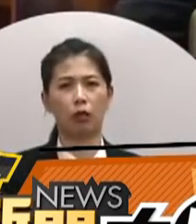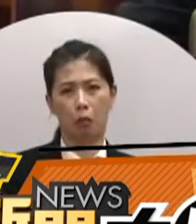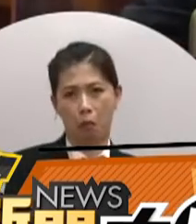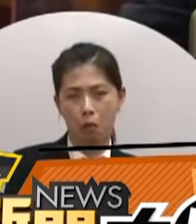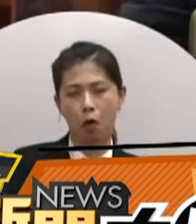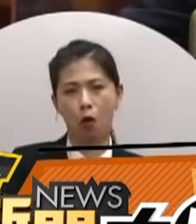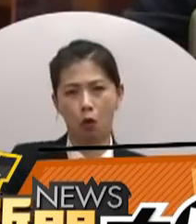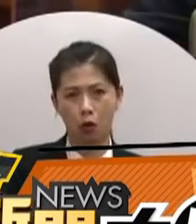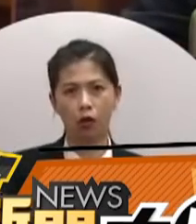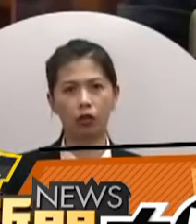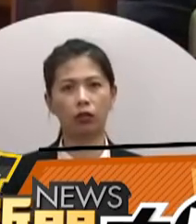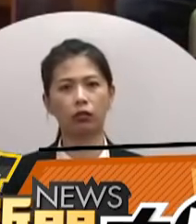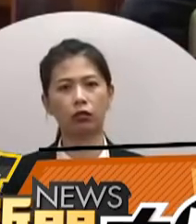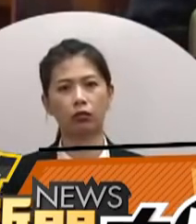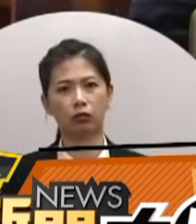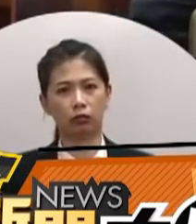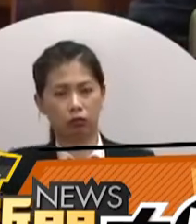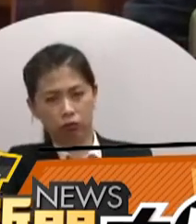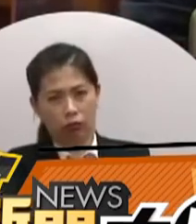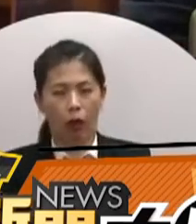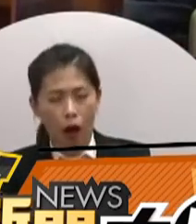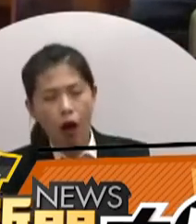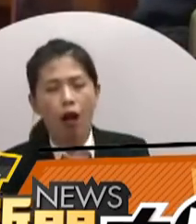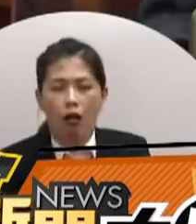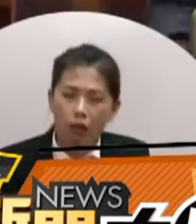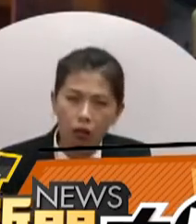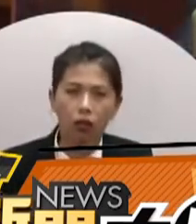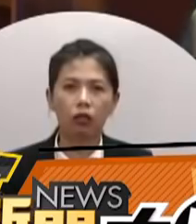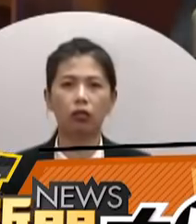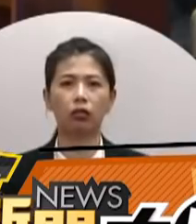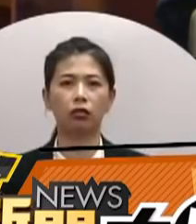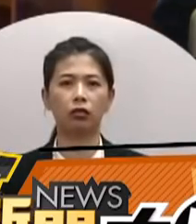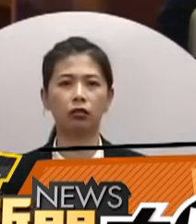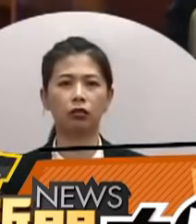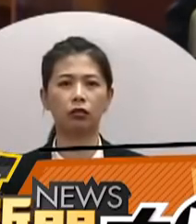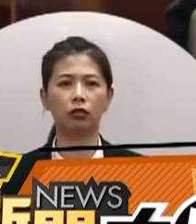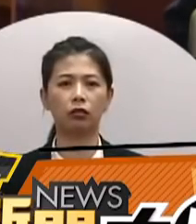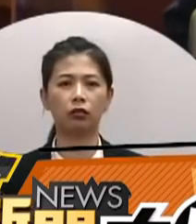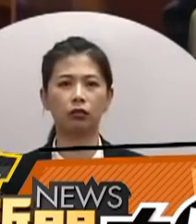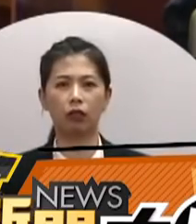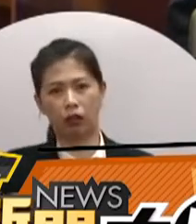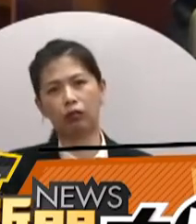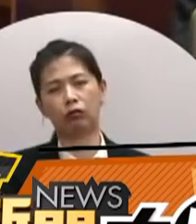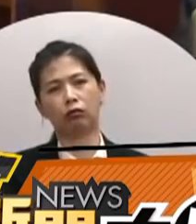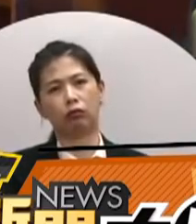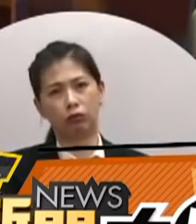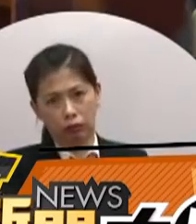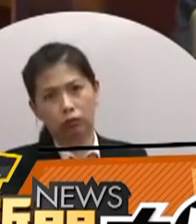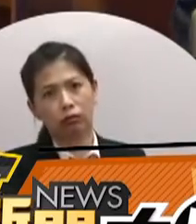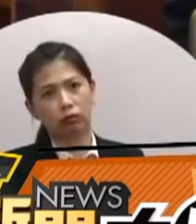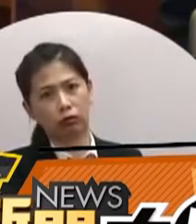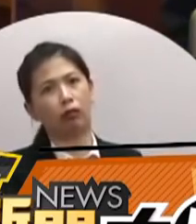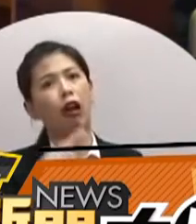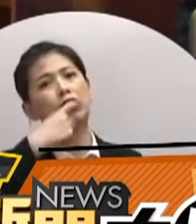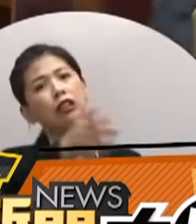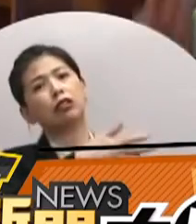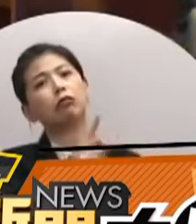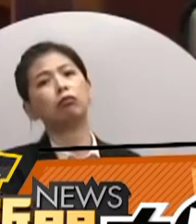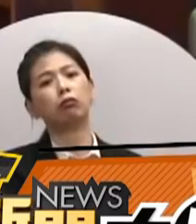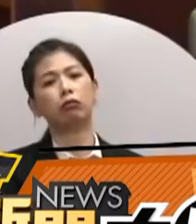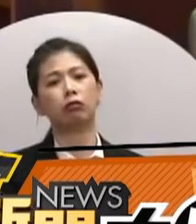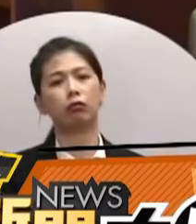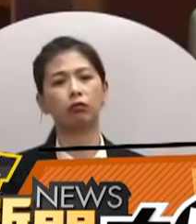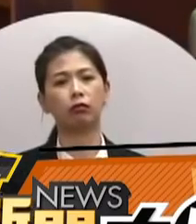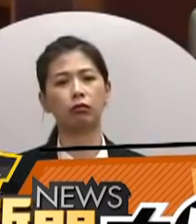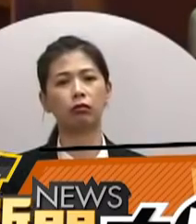兰， 你今天完全不讲。 不想 防卫台湾， 好了， 你让投降主义， 谁敢投降啊？不要你投降